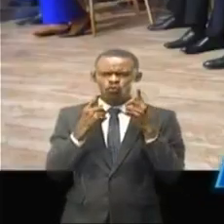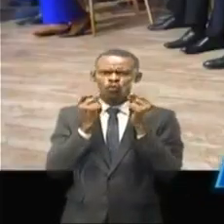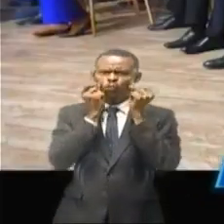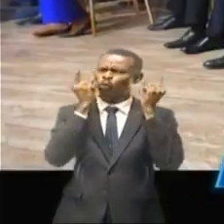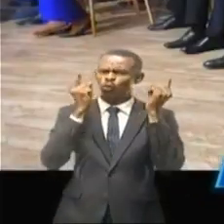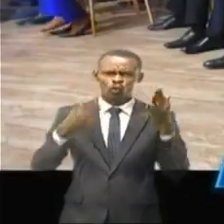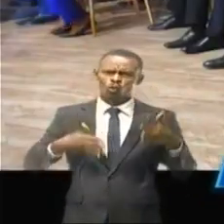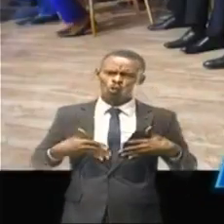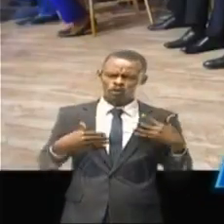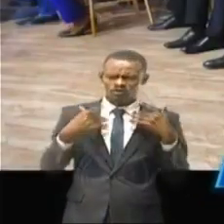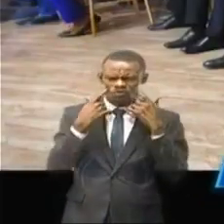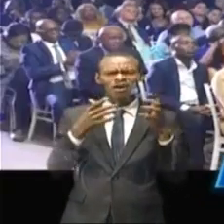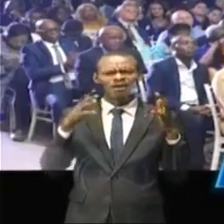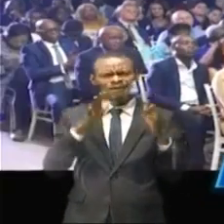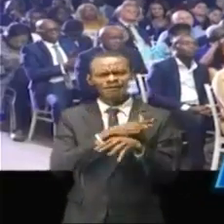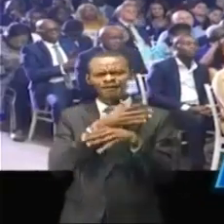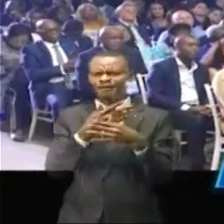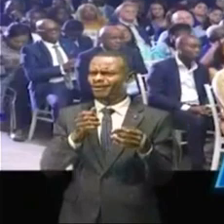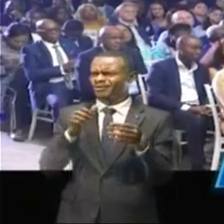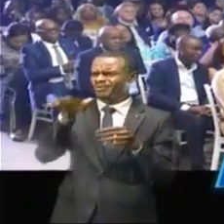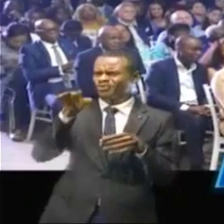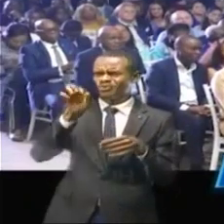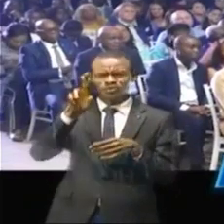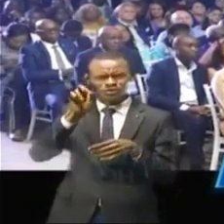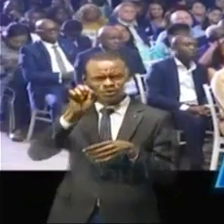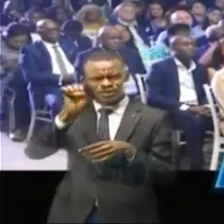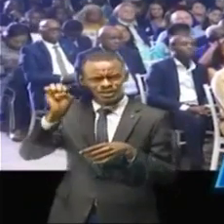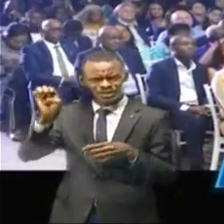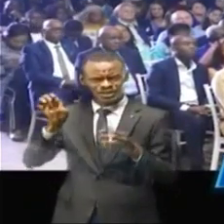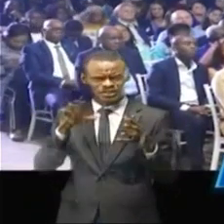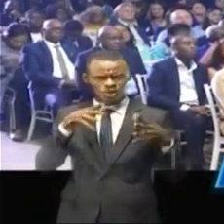les chants des lames russes et la rumba congolaise.